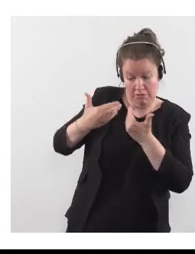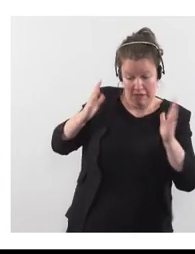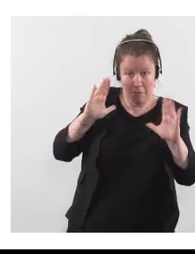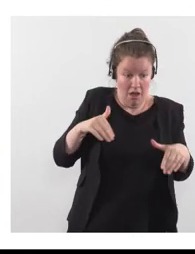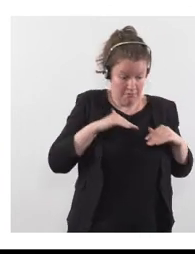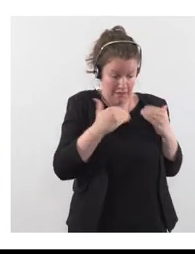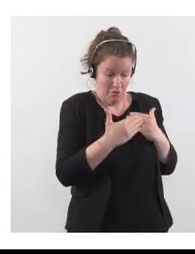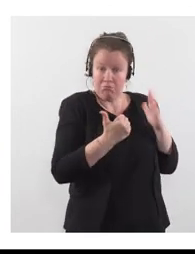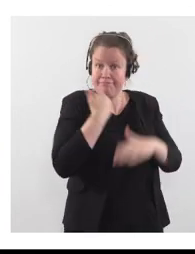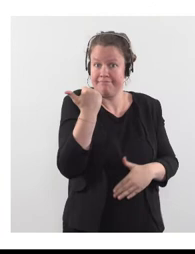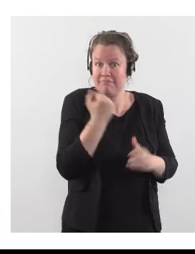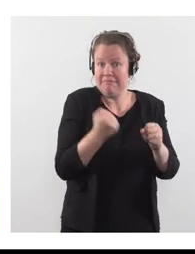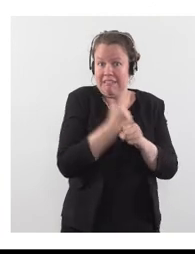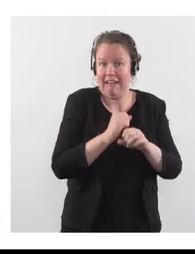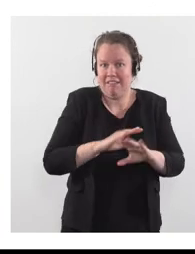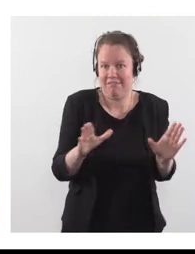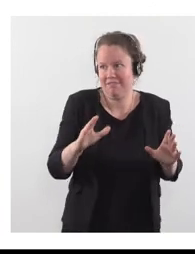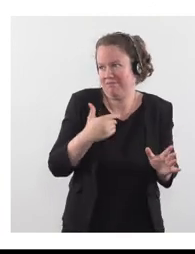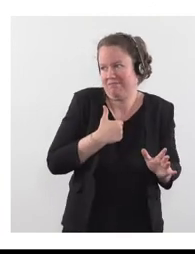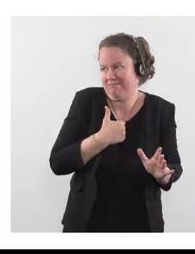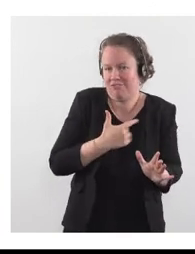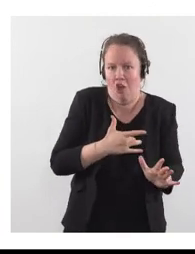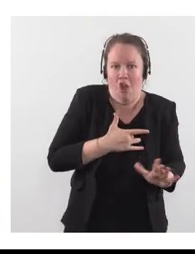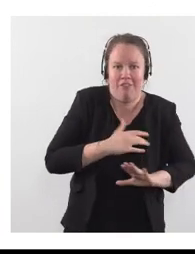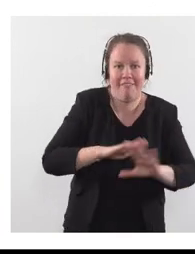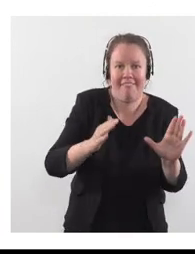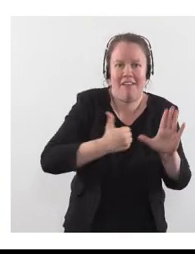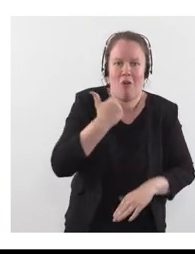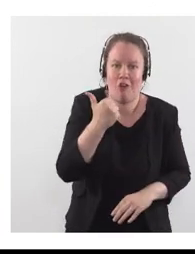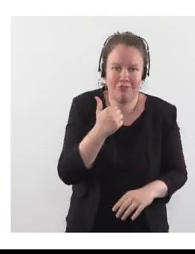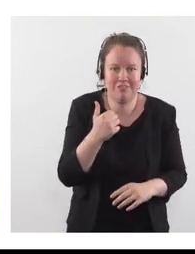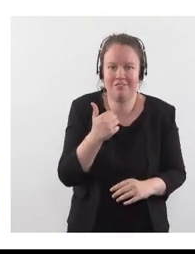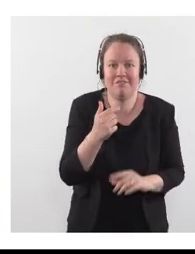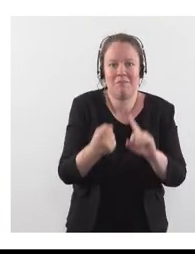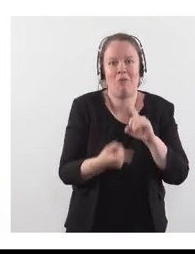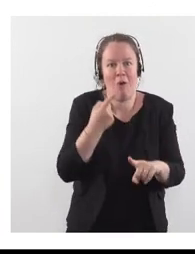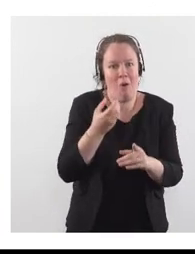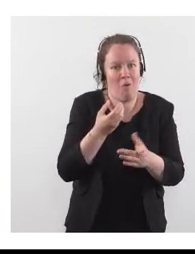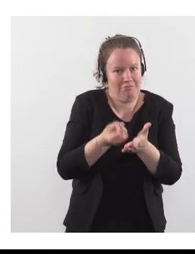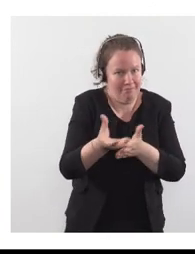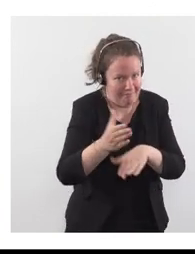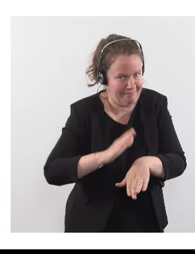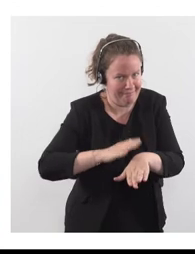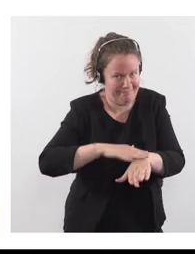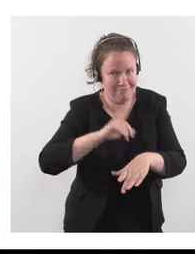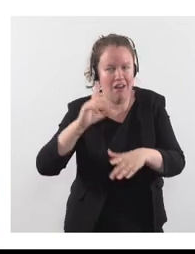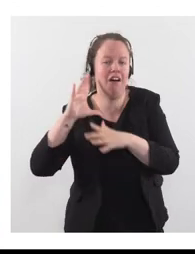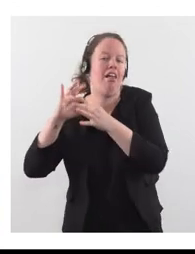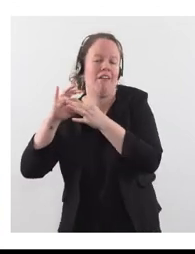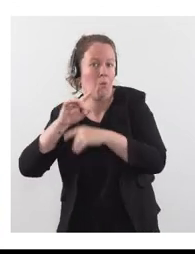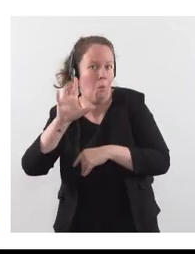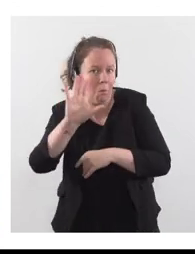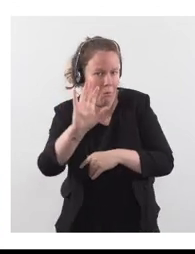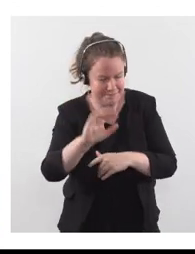Nous tenons à notre indépendance. Vous imaginez à quel point. Donc, c'était bien de le rappeler. Là, juste un mot sur ce que vous avez dit